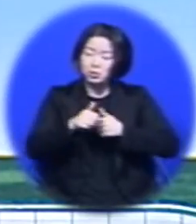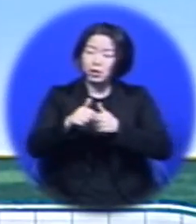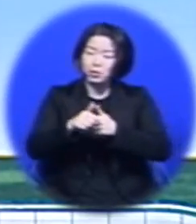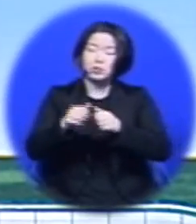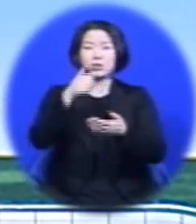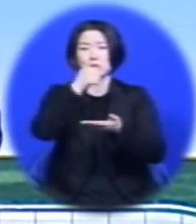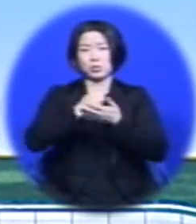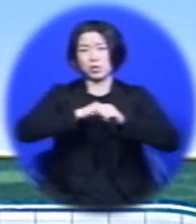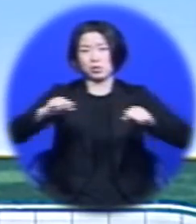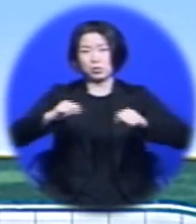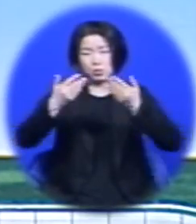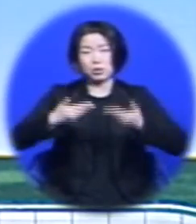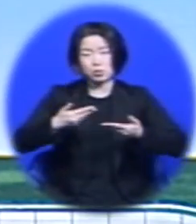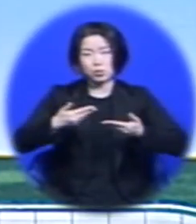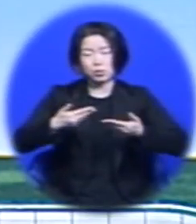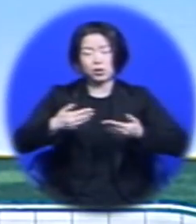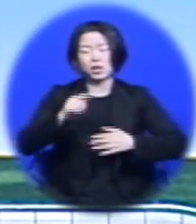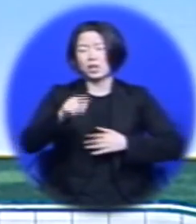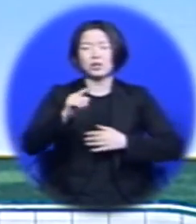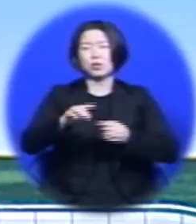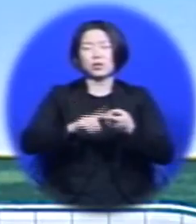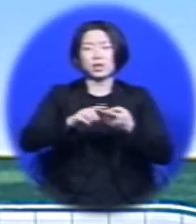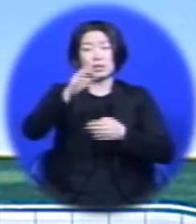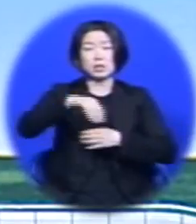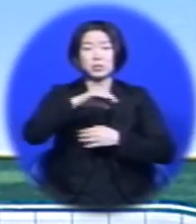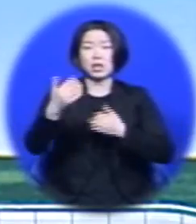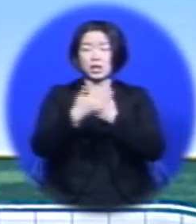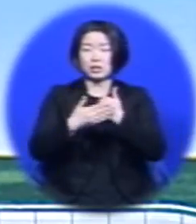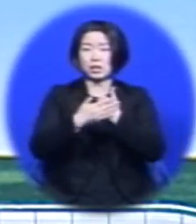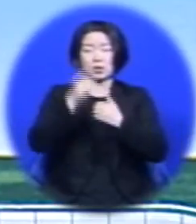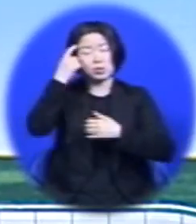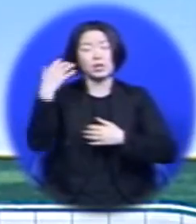그것을 십자가 의뢰 라고 생각하면 큰 일입니다